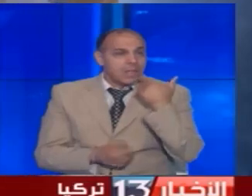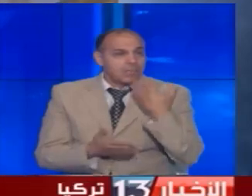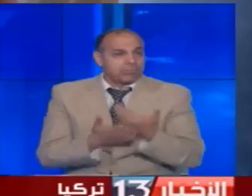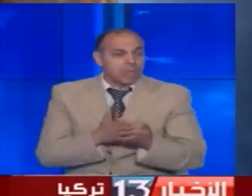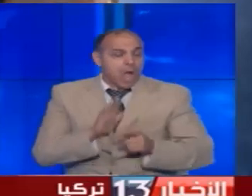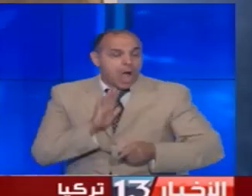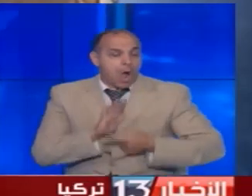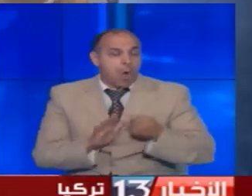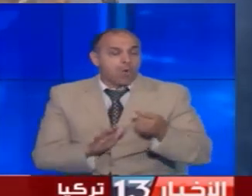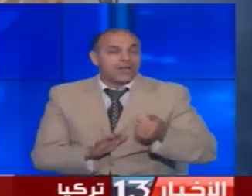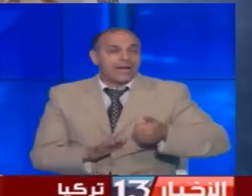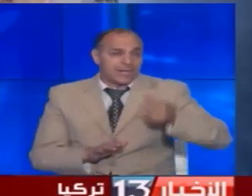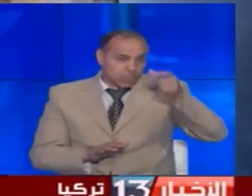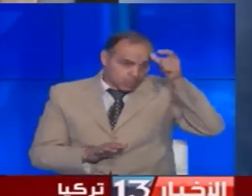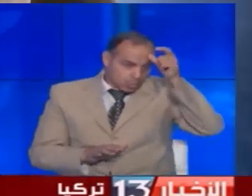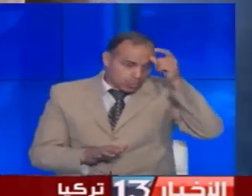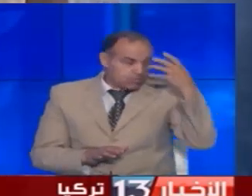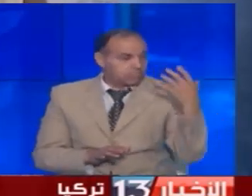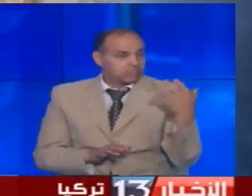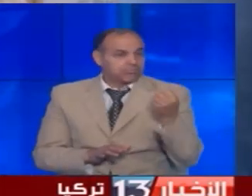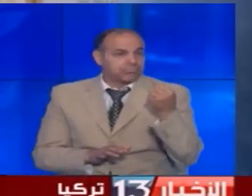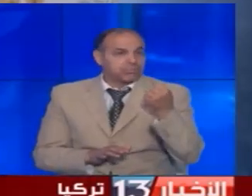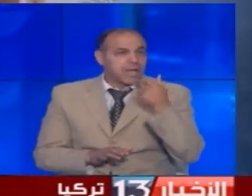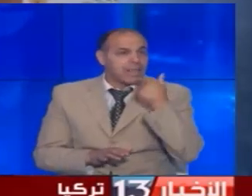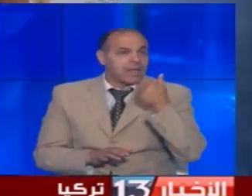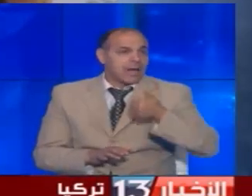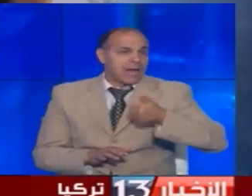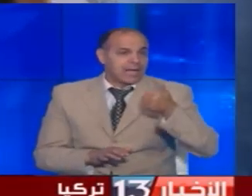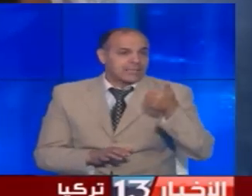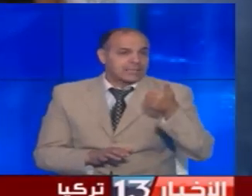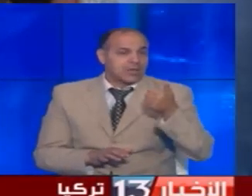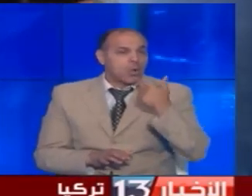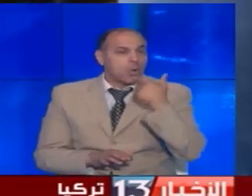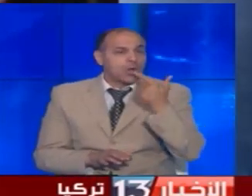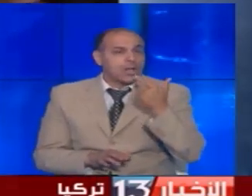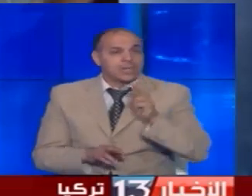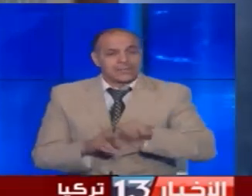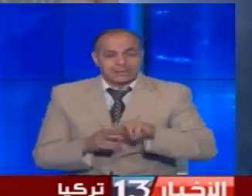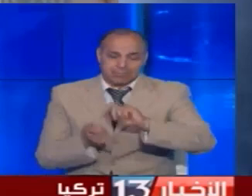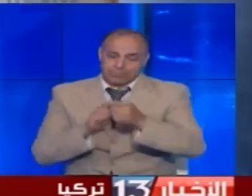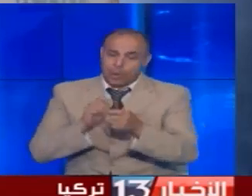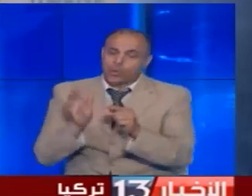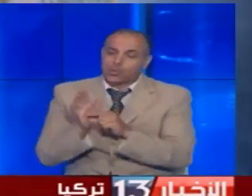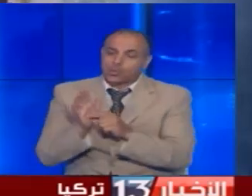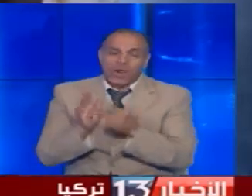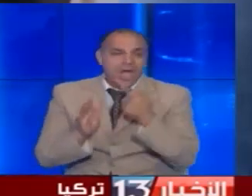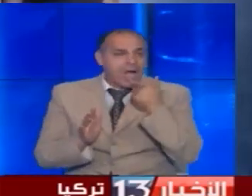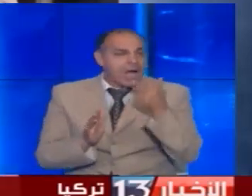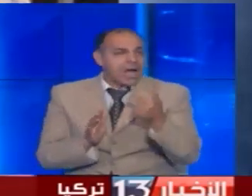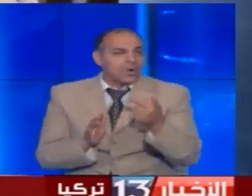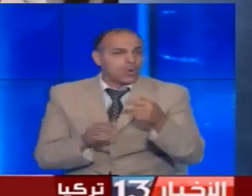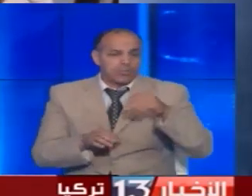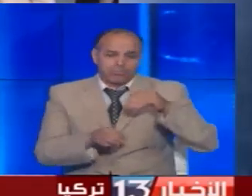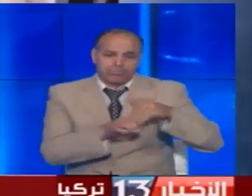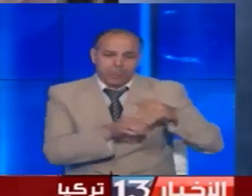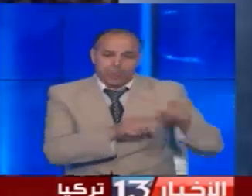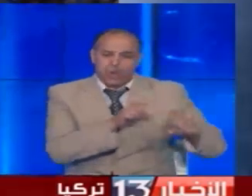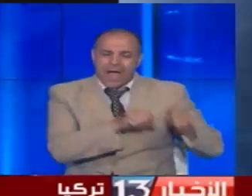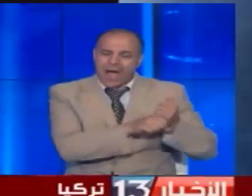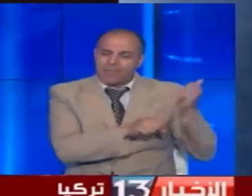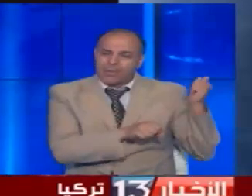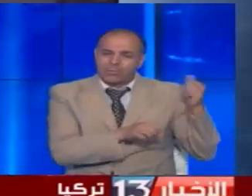أول رئيس لتركيا بعد تحولها للنظام الرئاسي بموجب تعديل دستوري أقره استفتاء شعبي العام